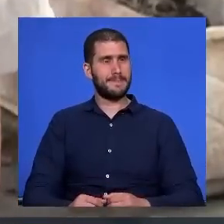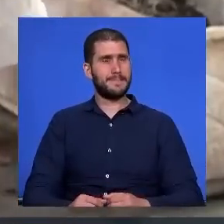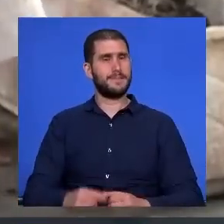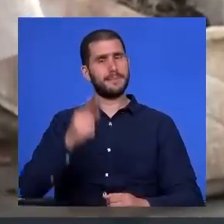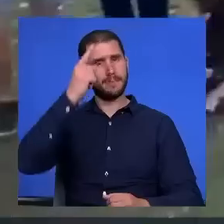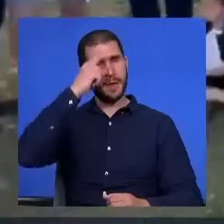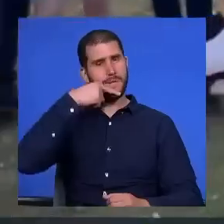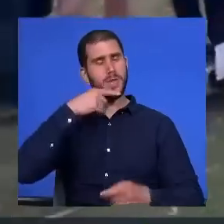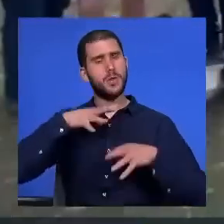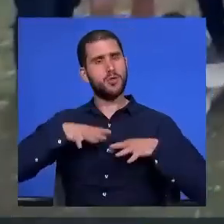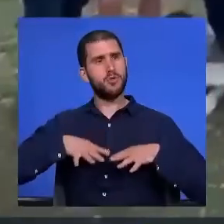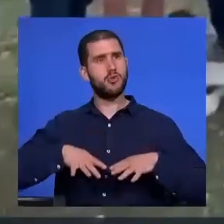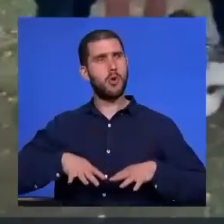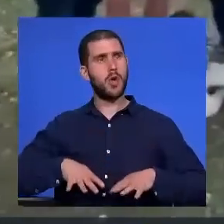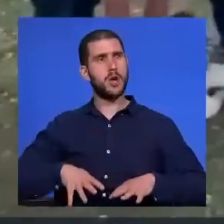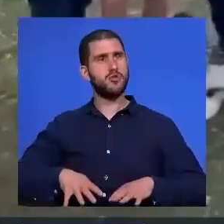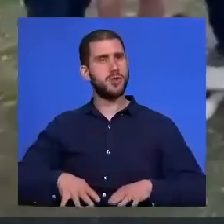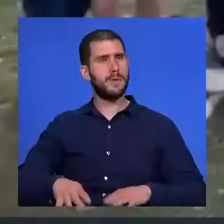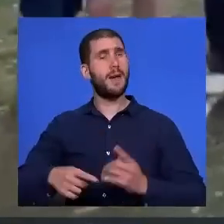אבותינו שורשים,